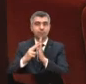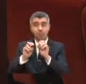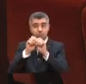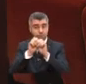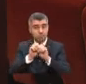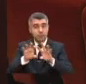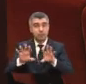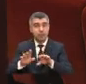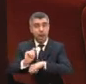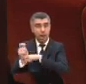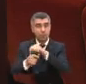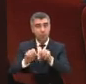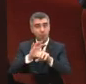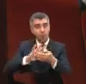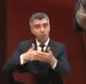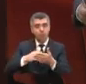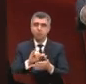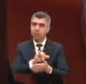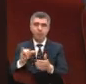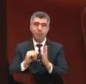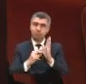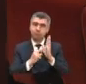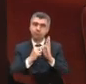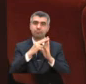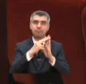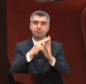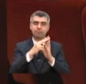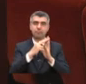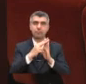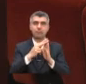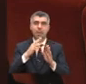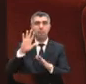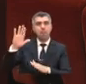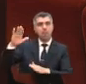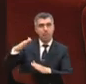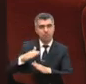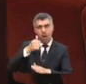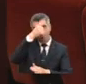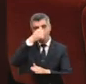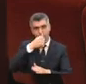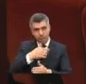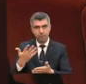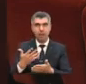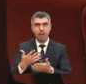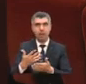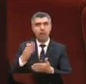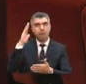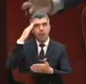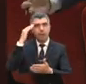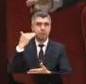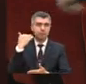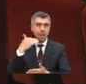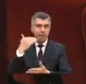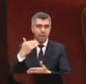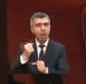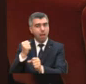دقه واحده، كتحط بشكل متدرج. عندنا في جهه بني ملال خنيفره، عندنا في جهه فاس مكناس